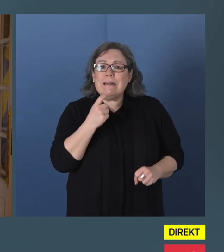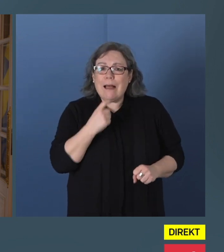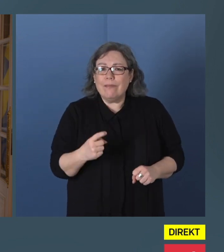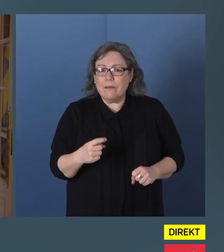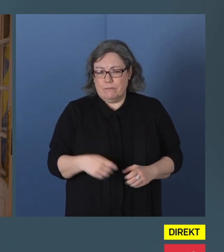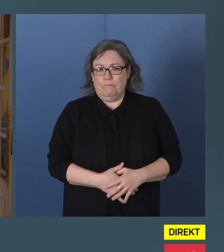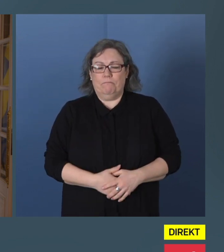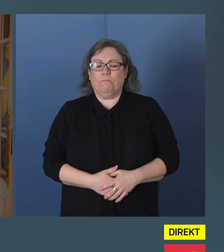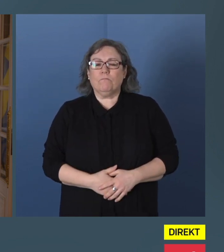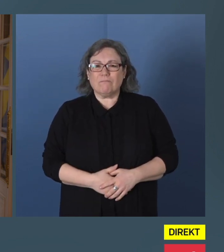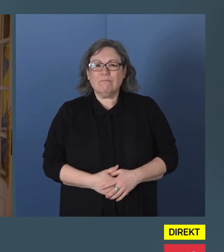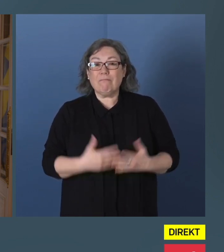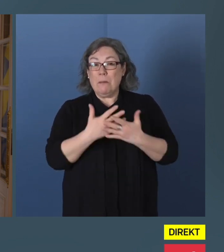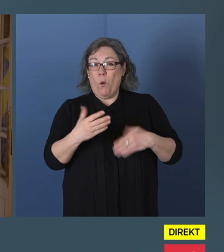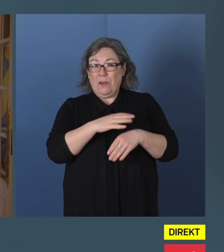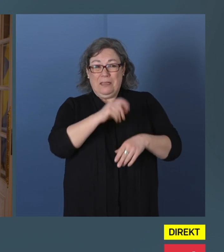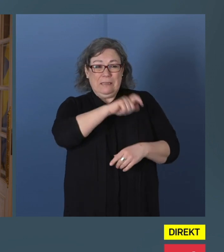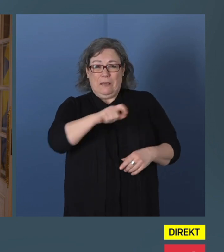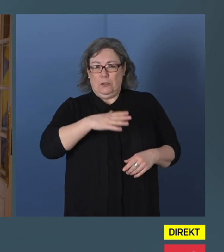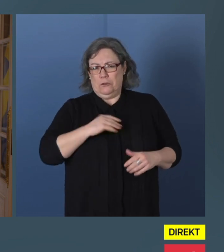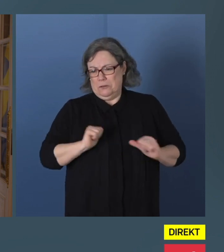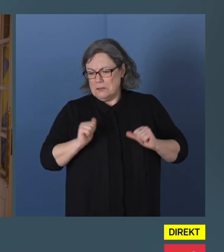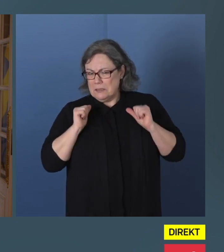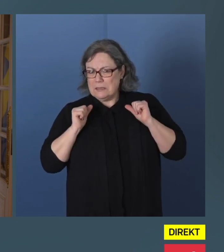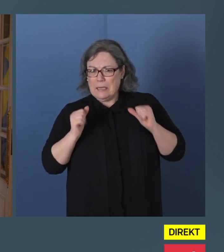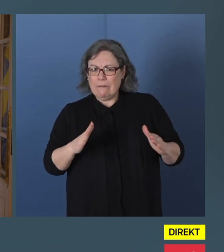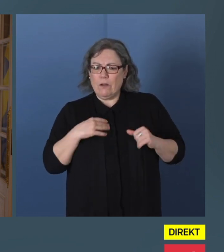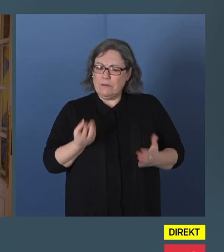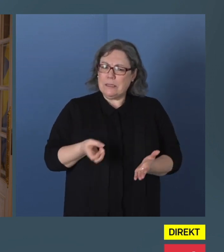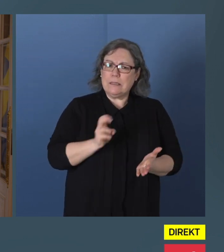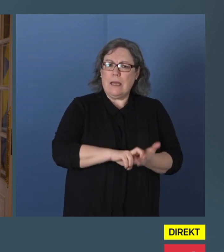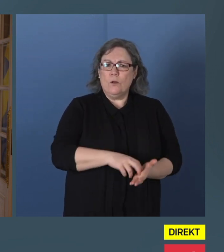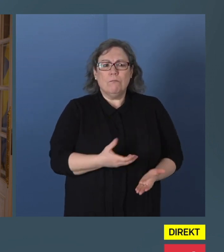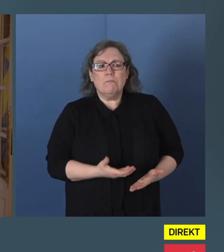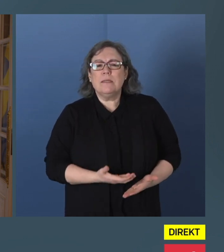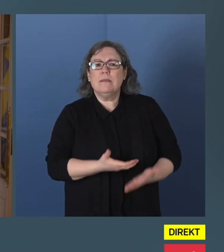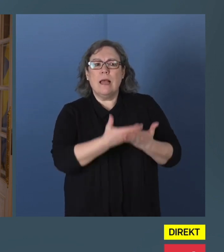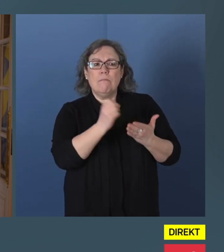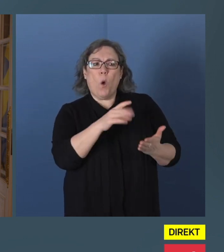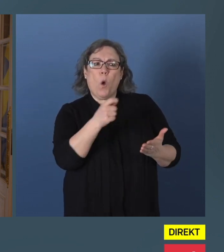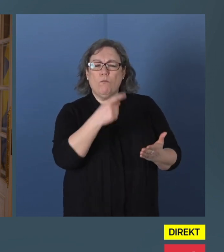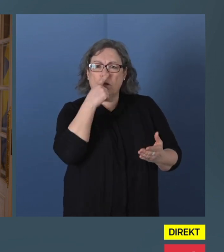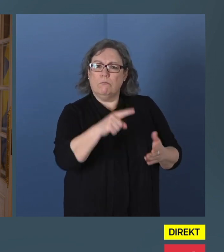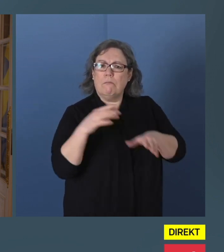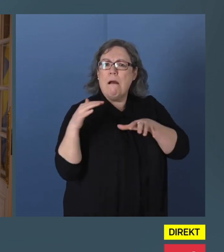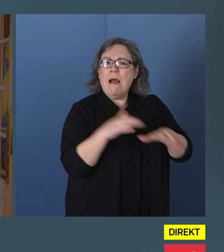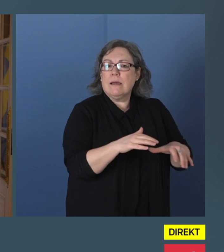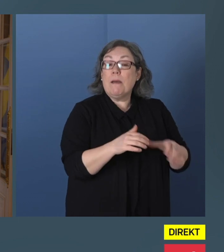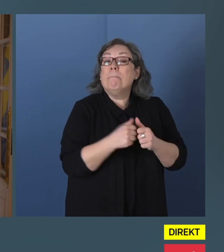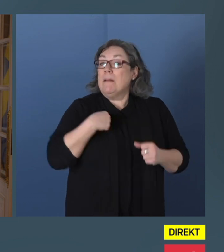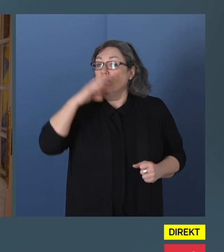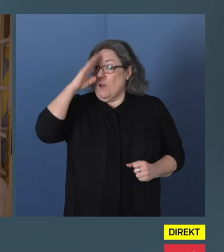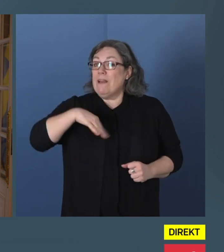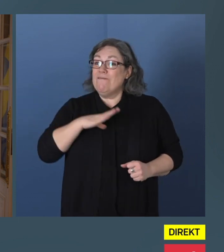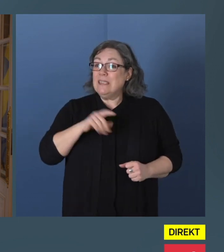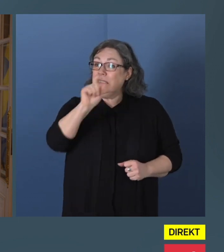Många svenskar ser det som självklart att räcka en hjälpande hand till den som är under angrepp. Men jag vet också att det finns de